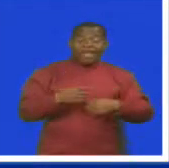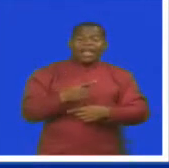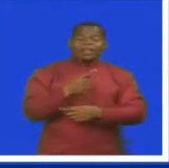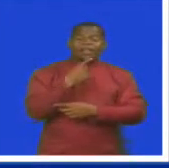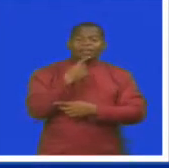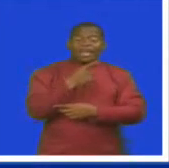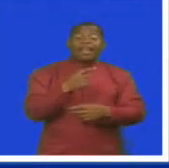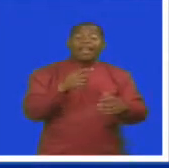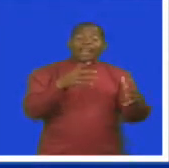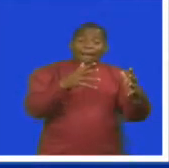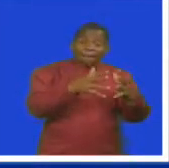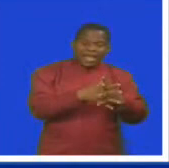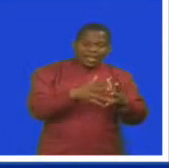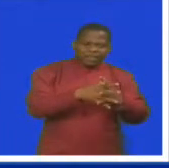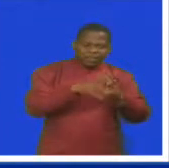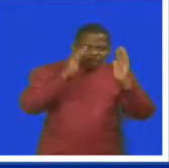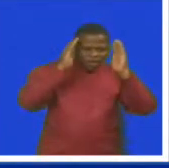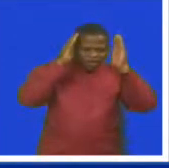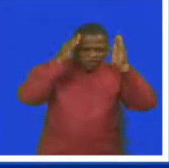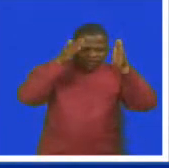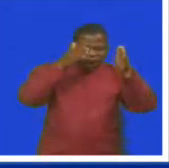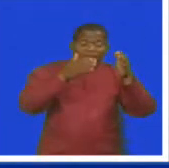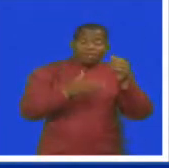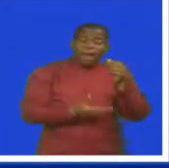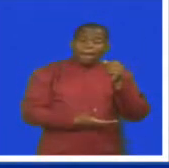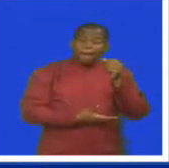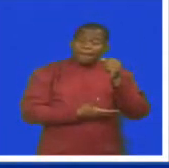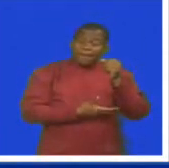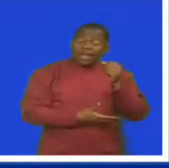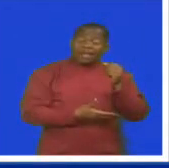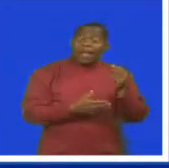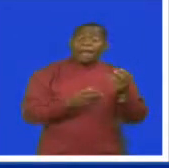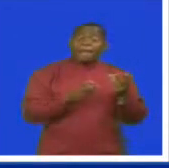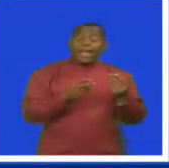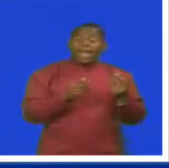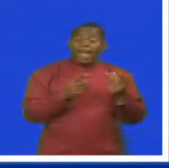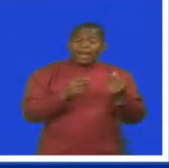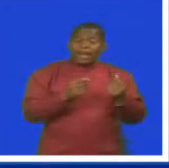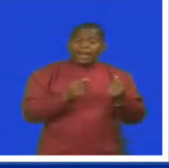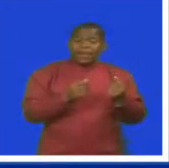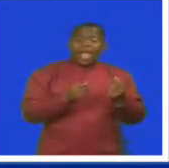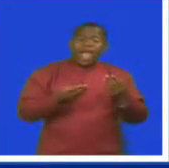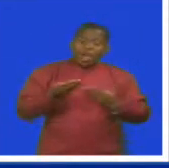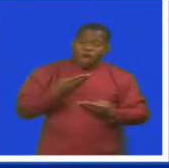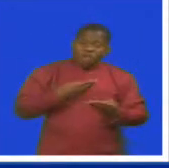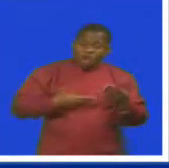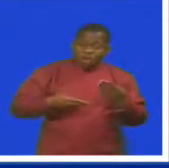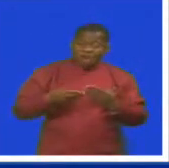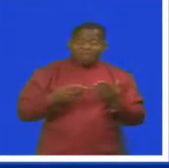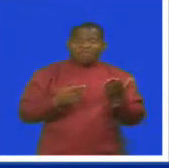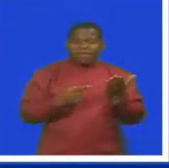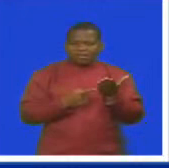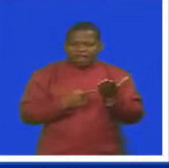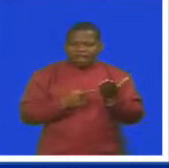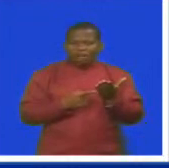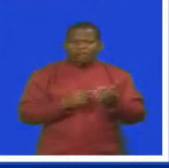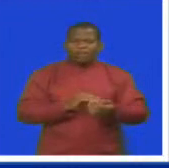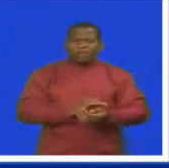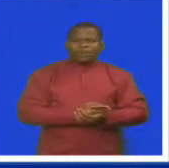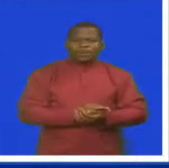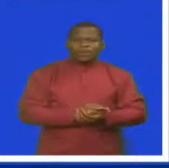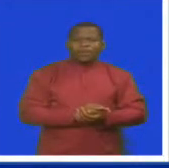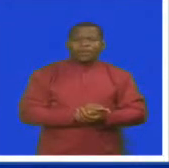tentuthuko ikakhulu ngekubuka temnotho waloleli dolobha. Rodriguez uthi nanoma sebephutile ngenxa yokuthi leli